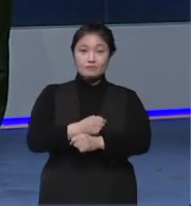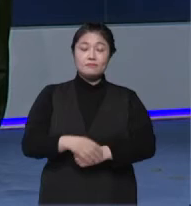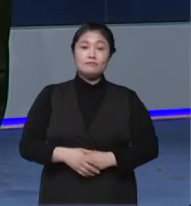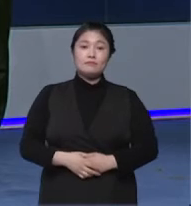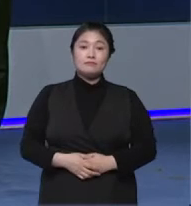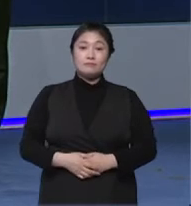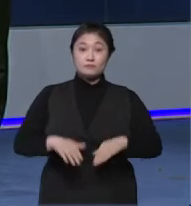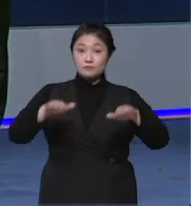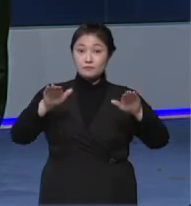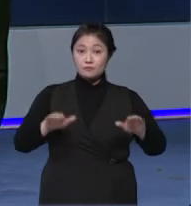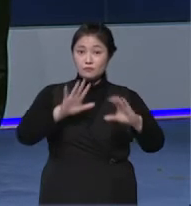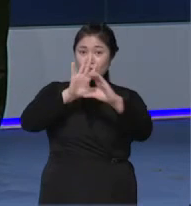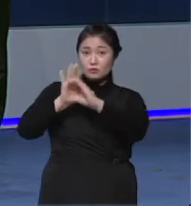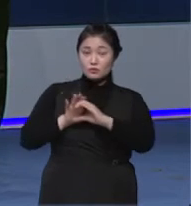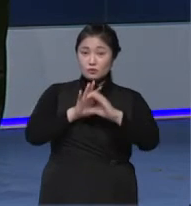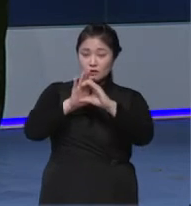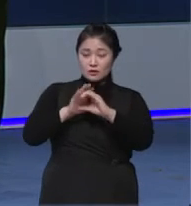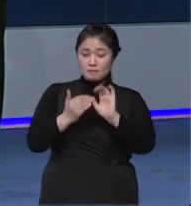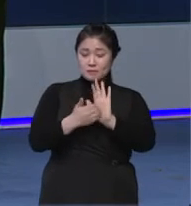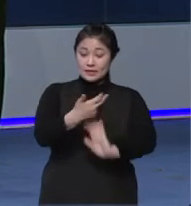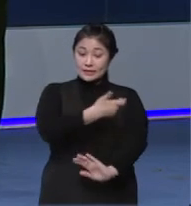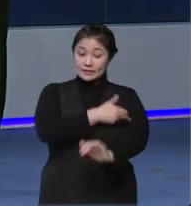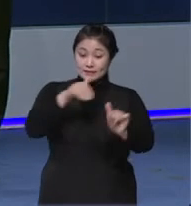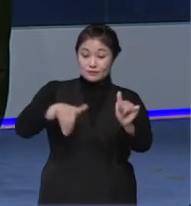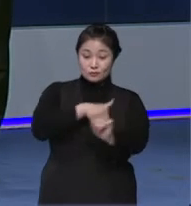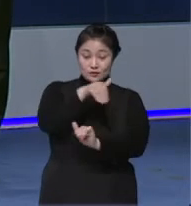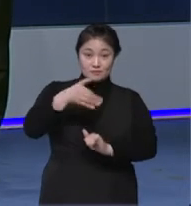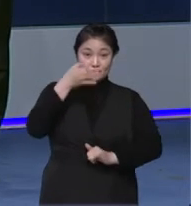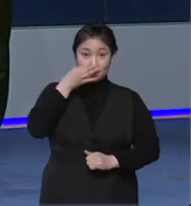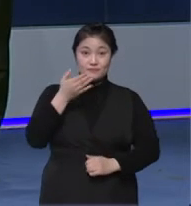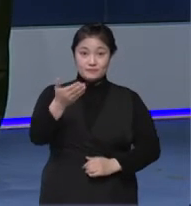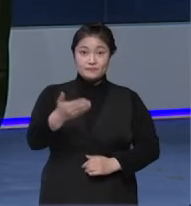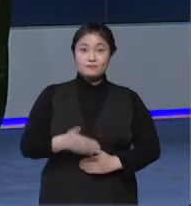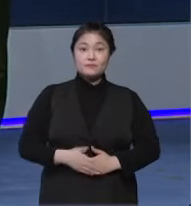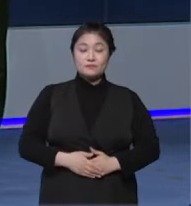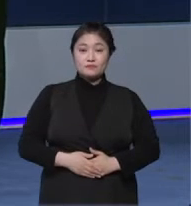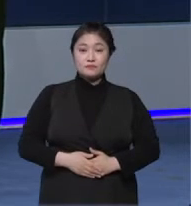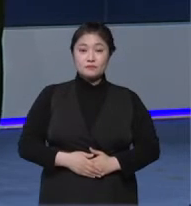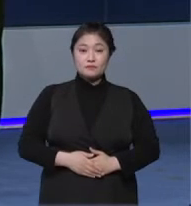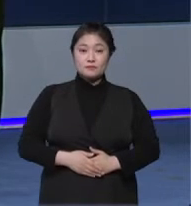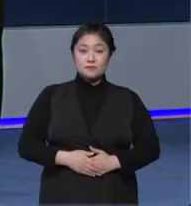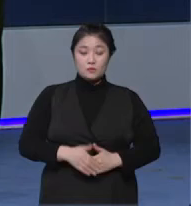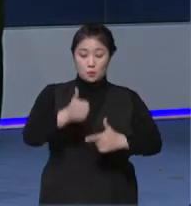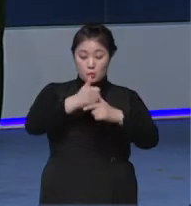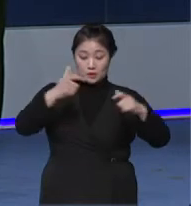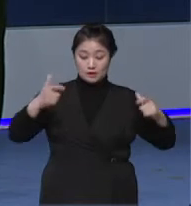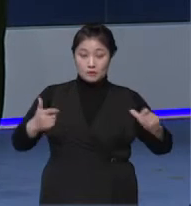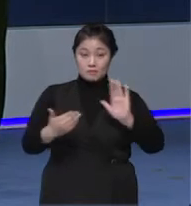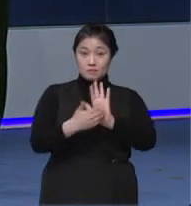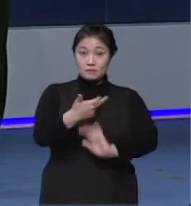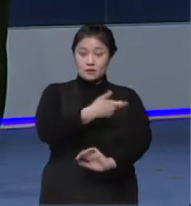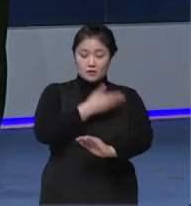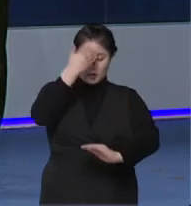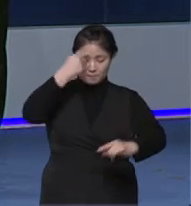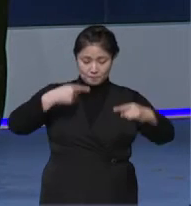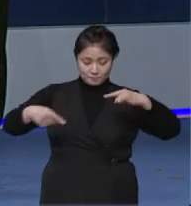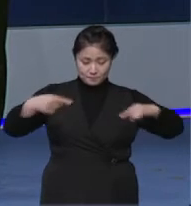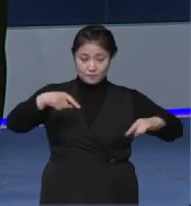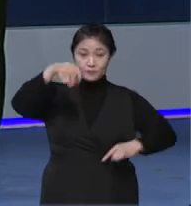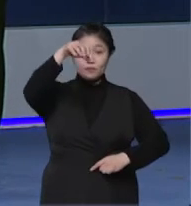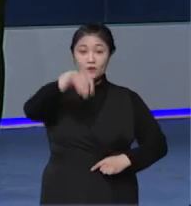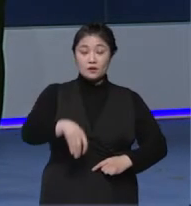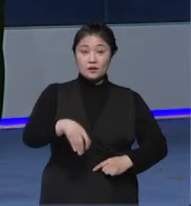시작합니다 오늘은 코로나 7 백신 현황에 대해 살펴보겠습니다 호남권 코로나 7 백신 컨트롤타워 역할을